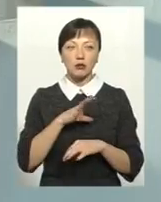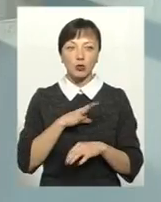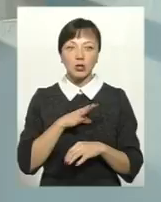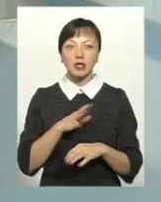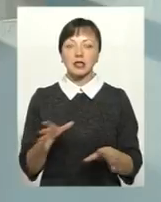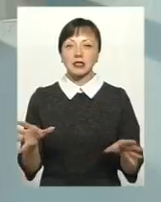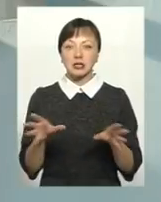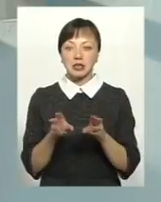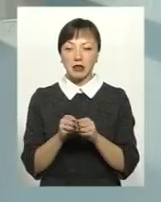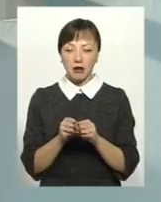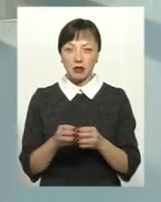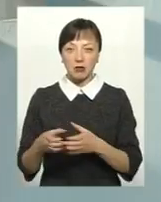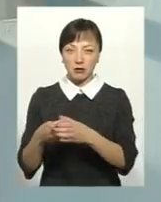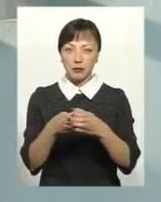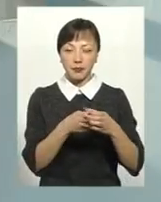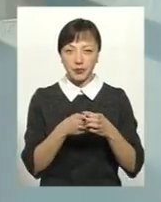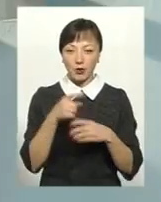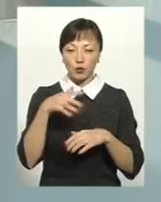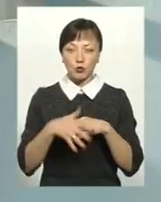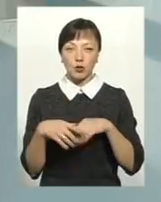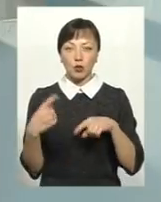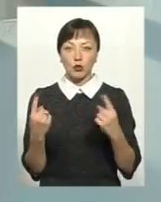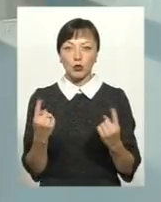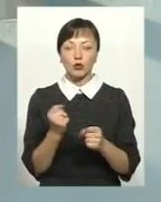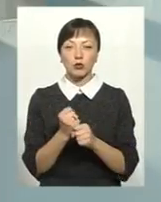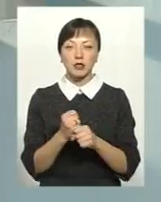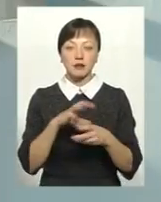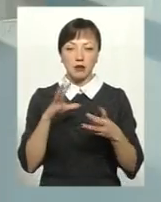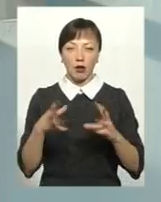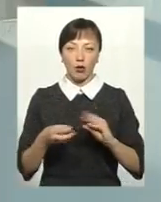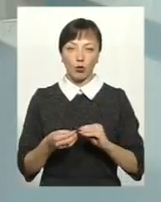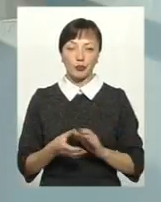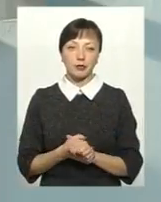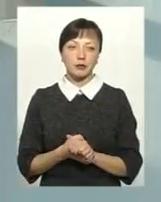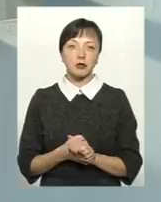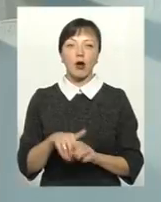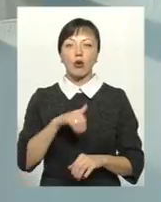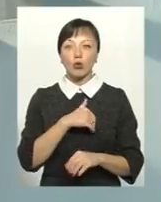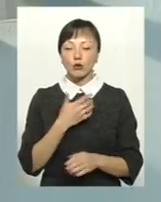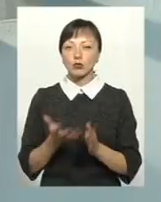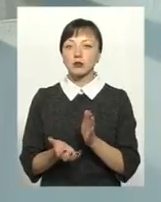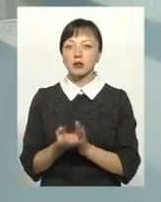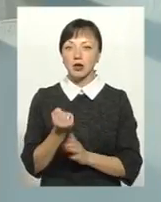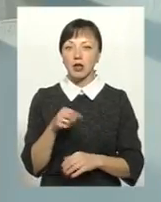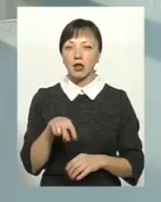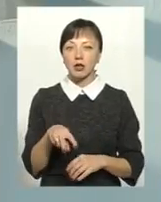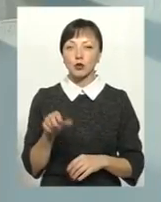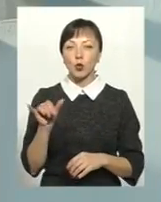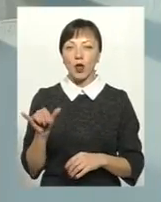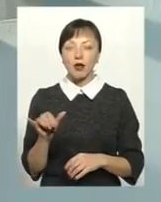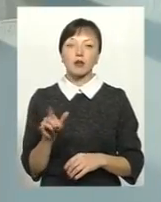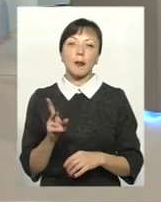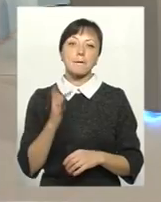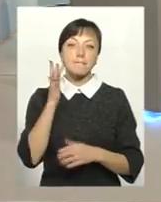Тобто з'єднати всіх і розуміти один одного і робити щось загалом. Так само хочу підтримати Леру Сулянівну. Саме